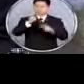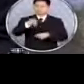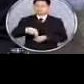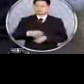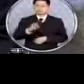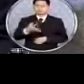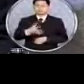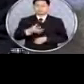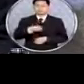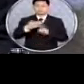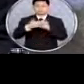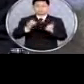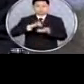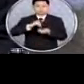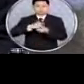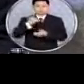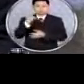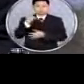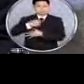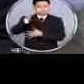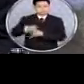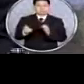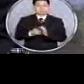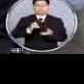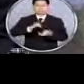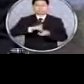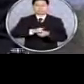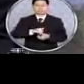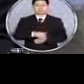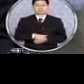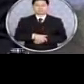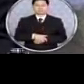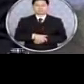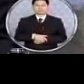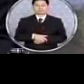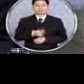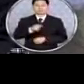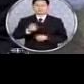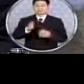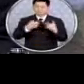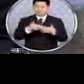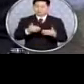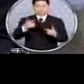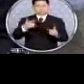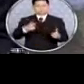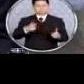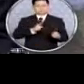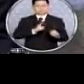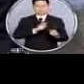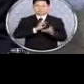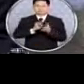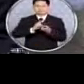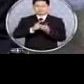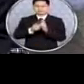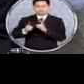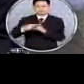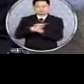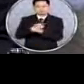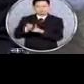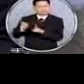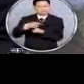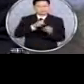因为要特赦不一定要等到案件全部审判完了，这实际上来讲问题是要不要，而不是要用这种问题啊